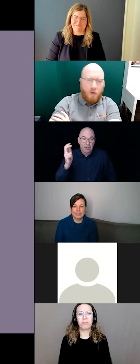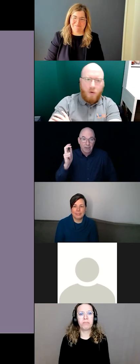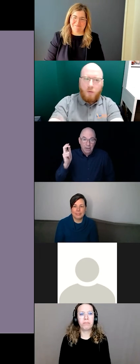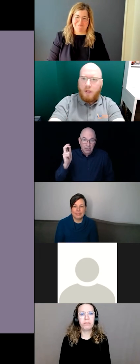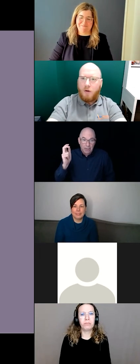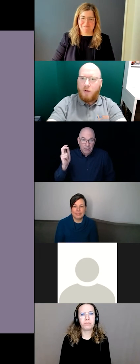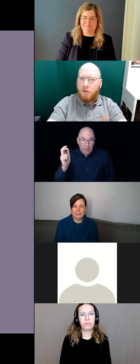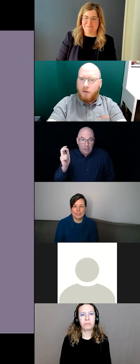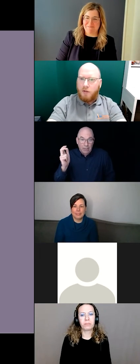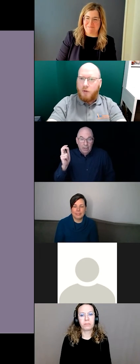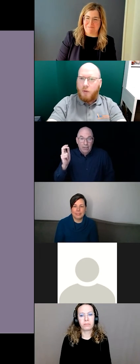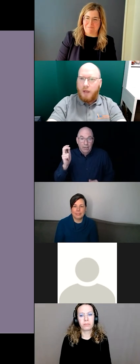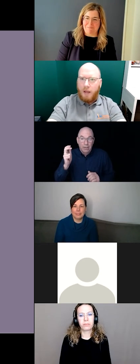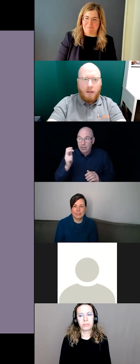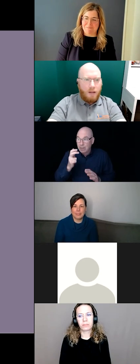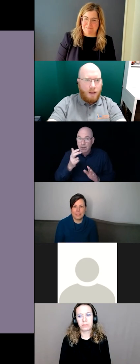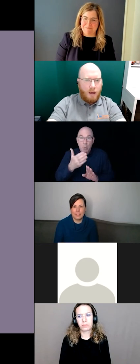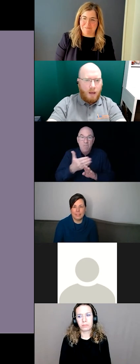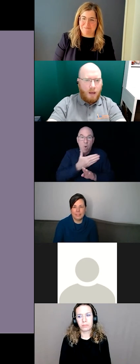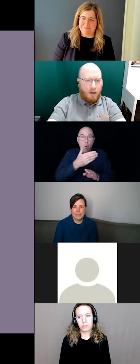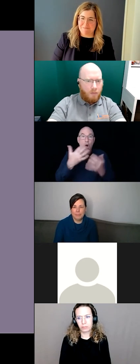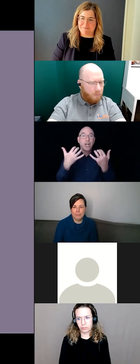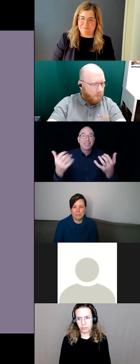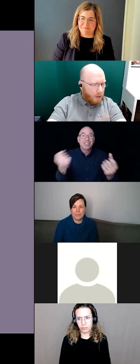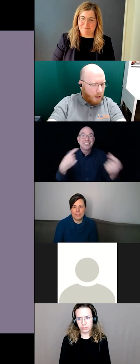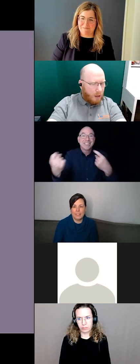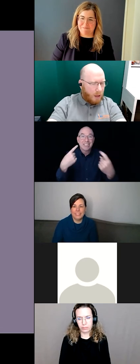Bon, avant qu'on aille aux questions et réponses,